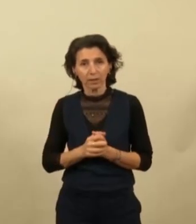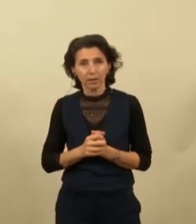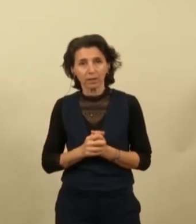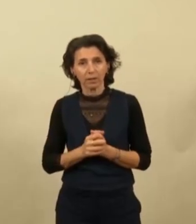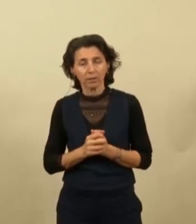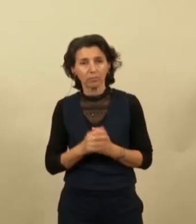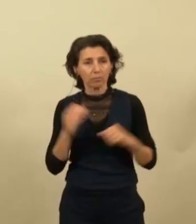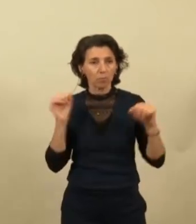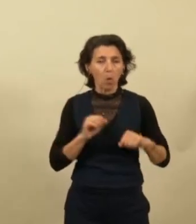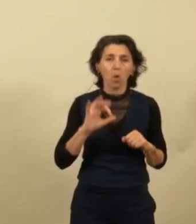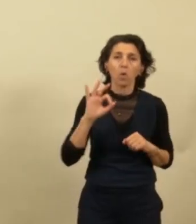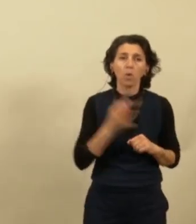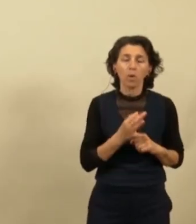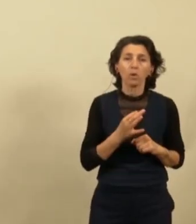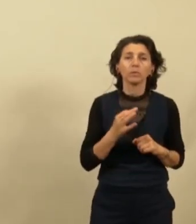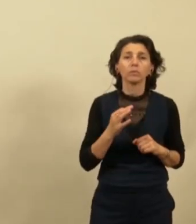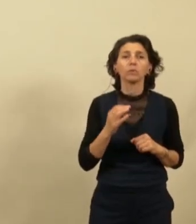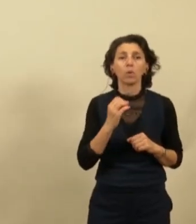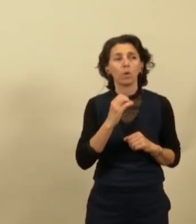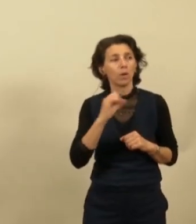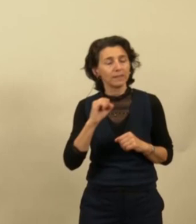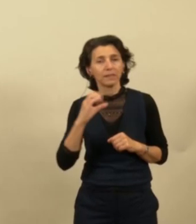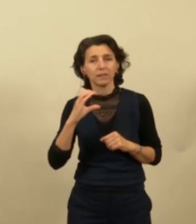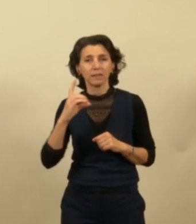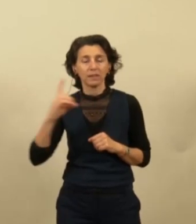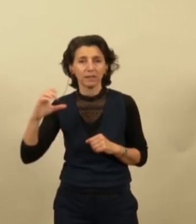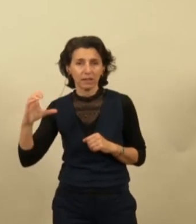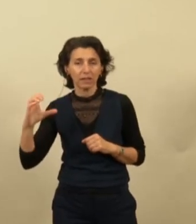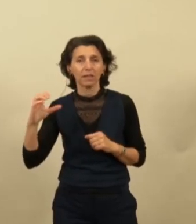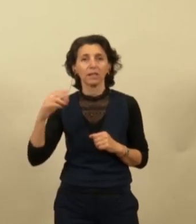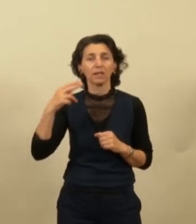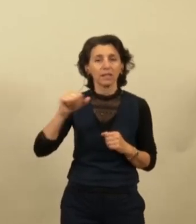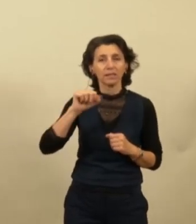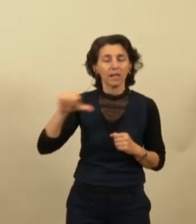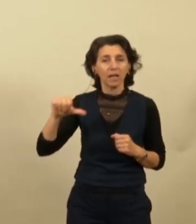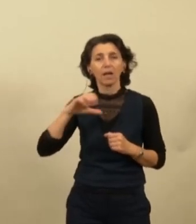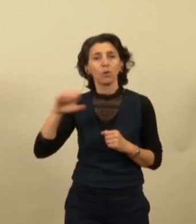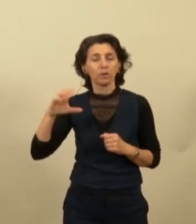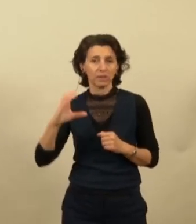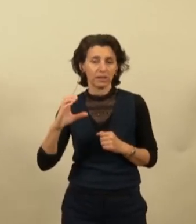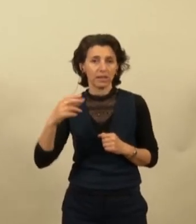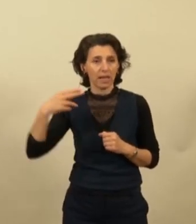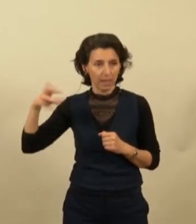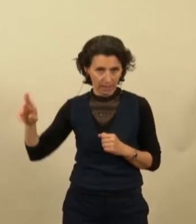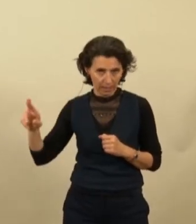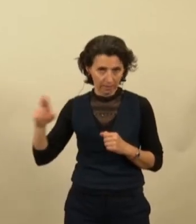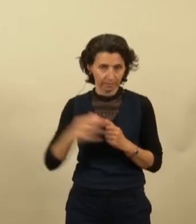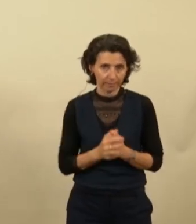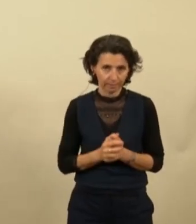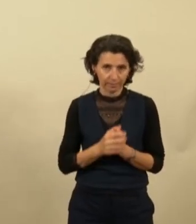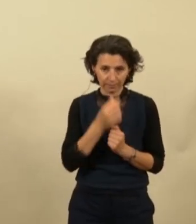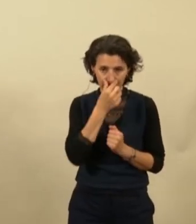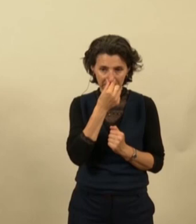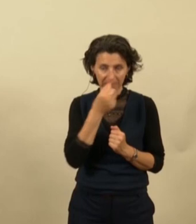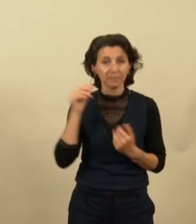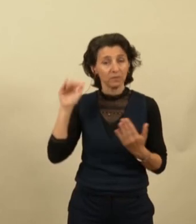qui vote pour ACDC NASA AEC et nr le